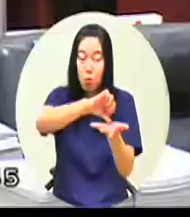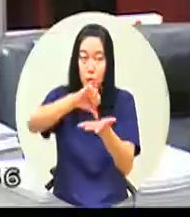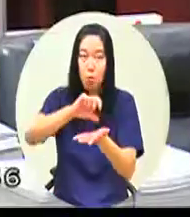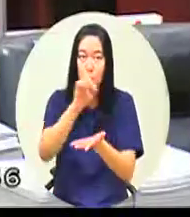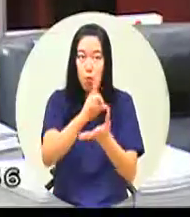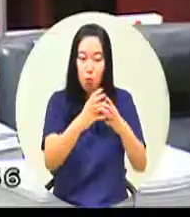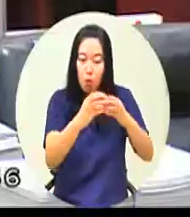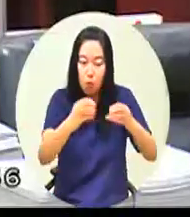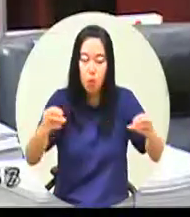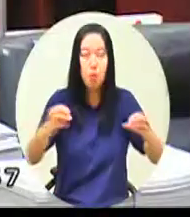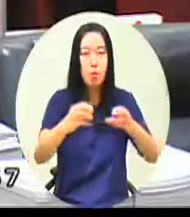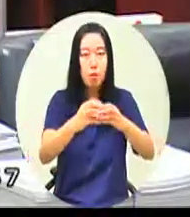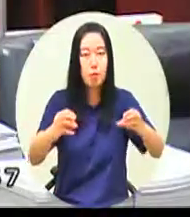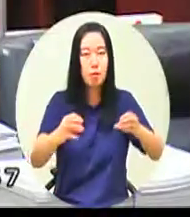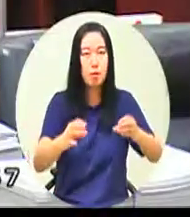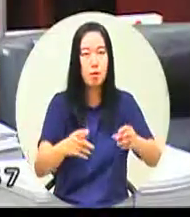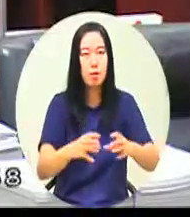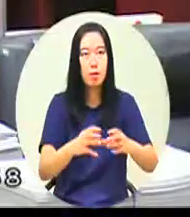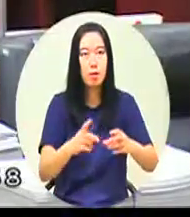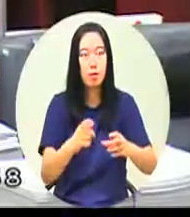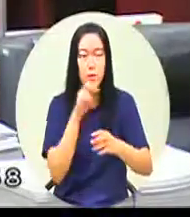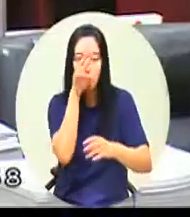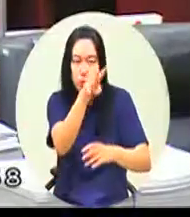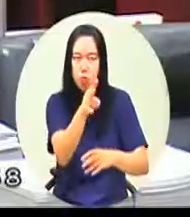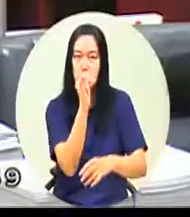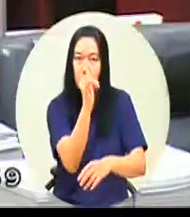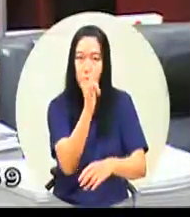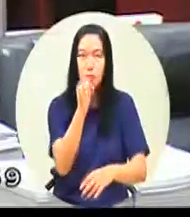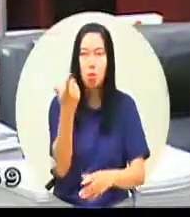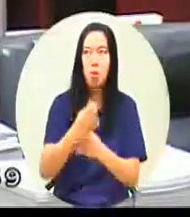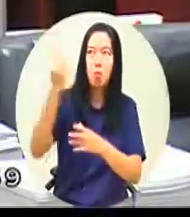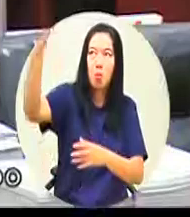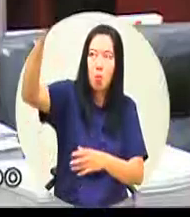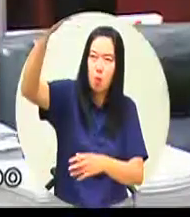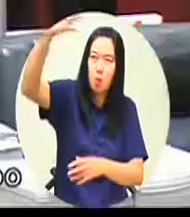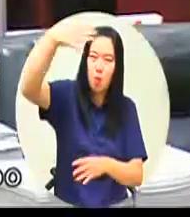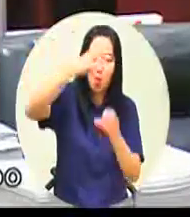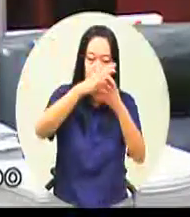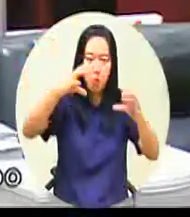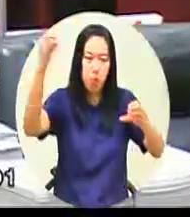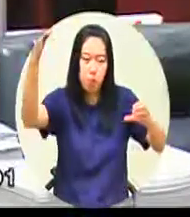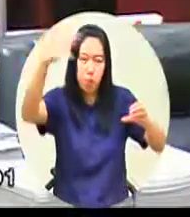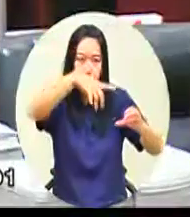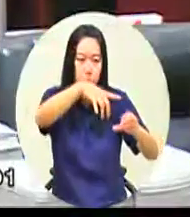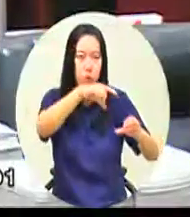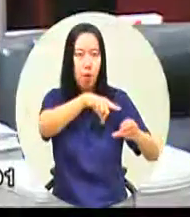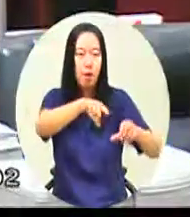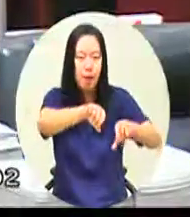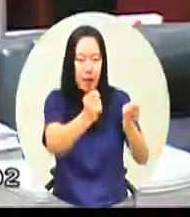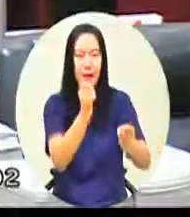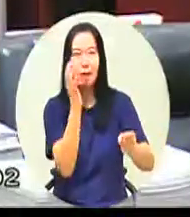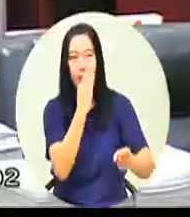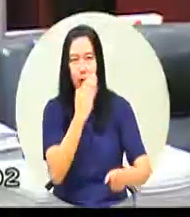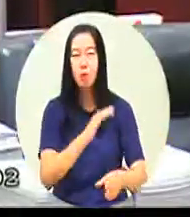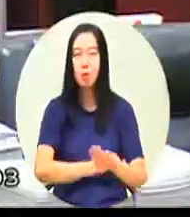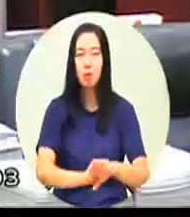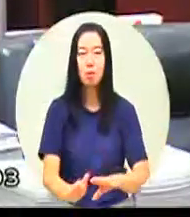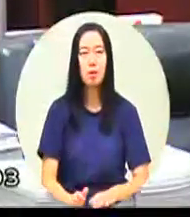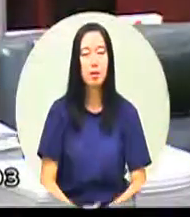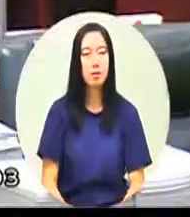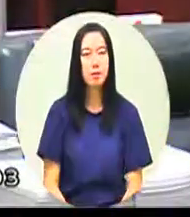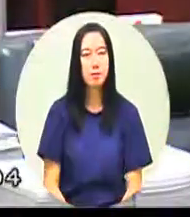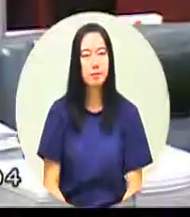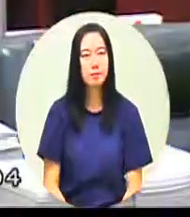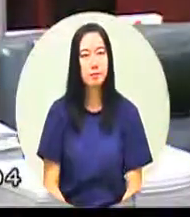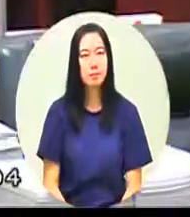瓜瓜类你嘛看安尼，好好尔呢，日头出来了，规丛规条拢连了了。这个是因为局长也